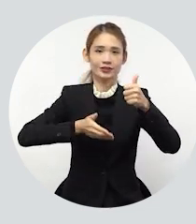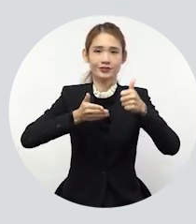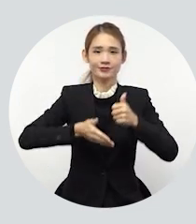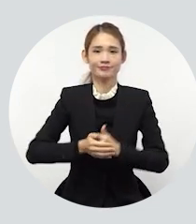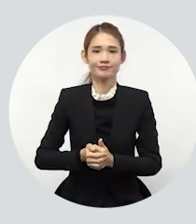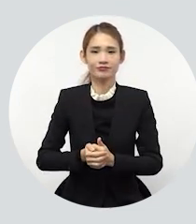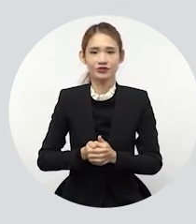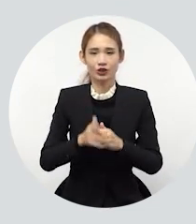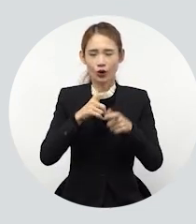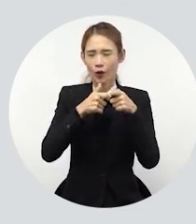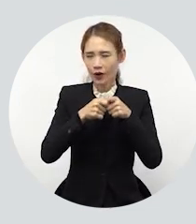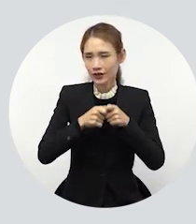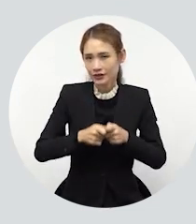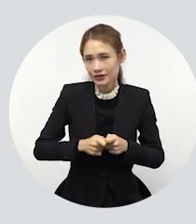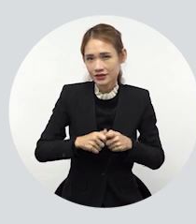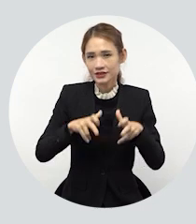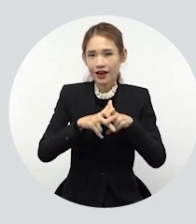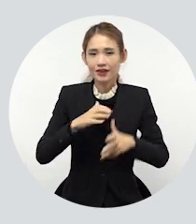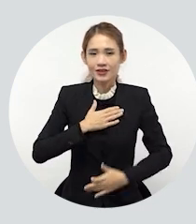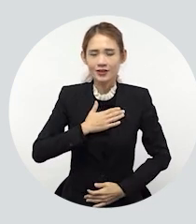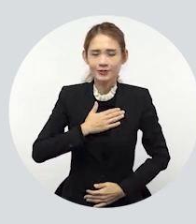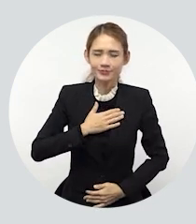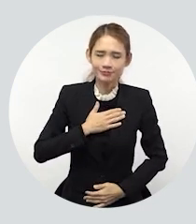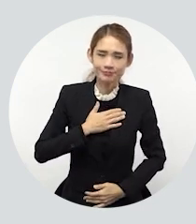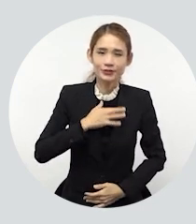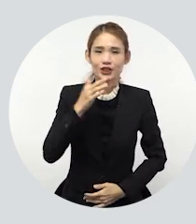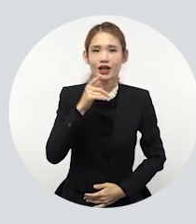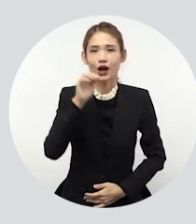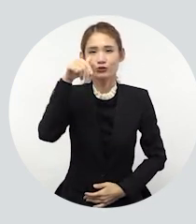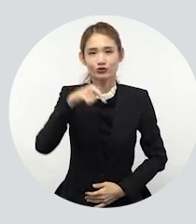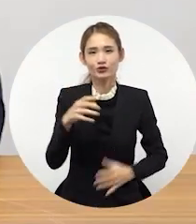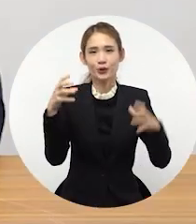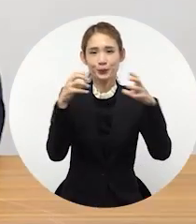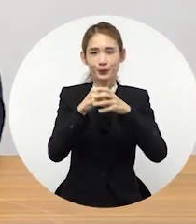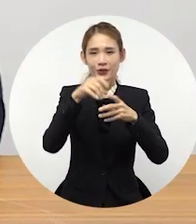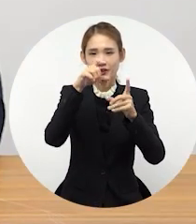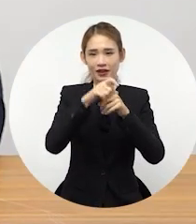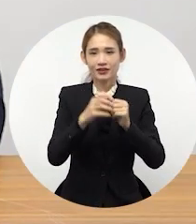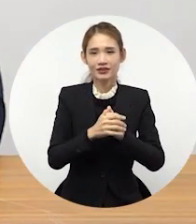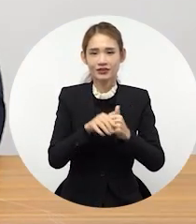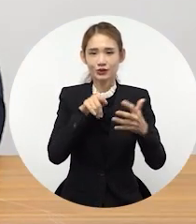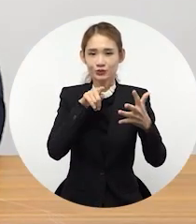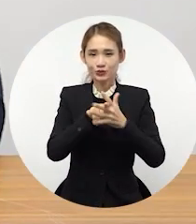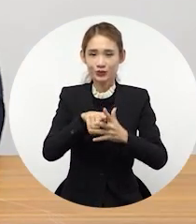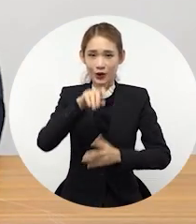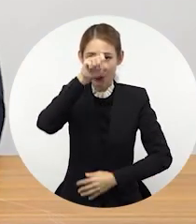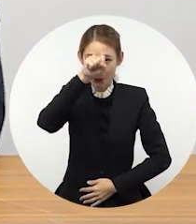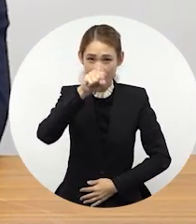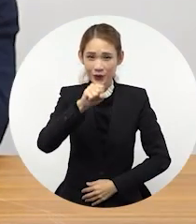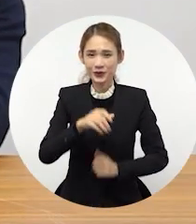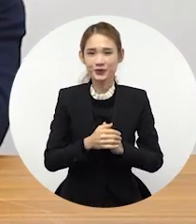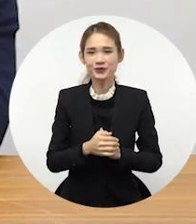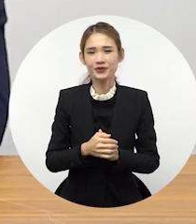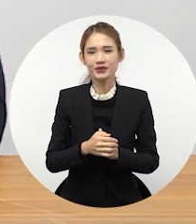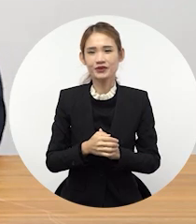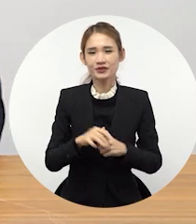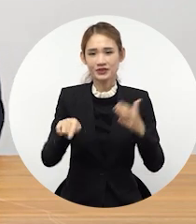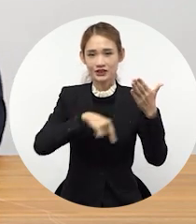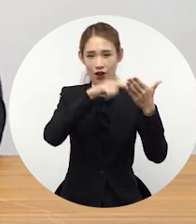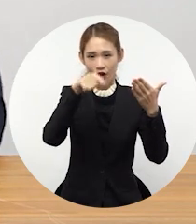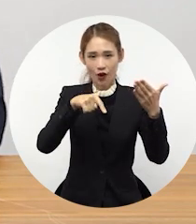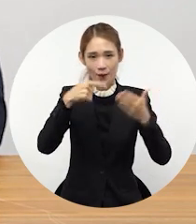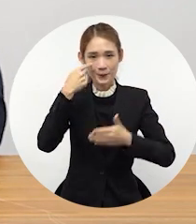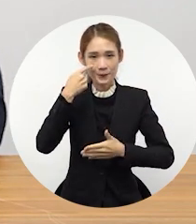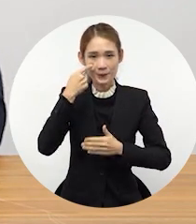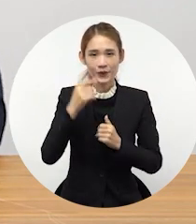알아주시면 좋겠습니다. 이것도 디테일한 장애 감수성이 맞아요. 담긴 단어네요. 이게 제가 문제 좀 잘 냈죠? 역시. 근데 자, 우리